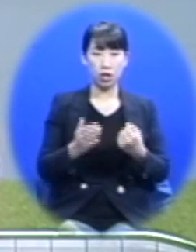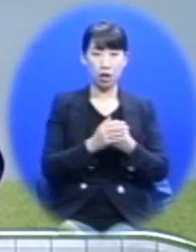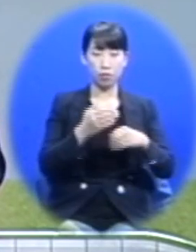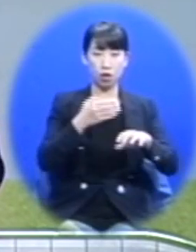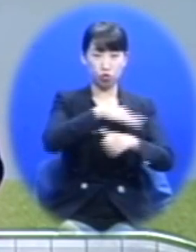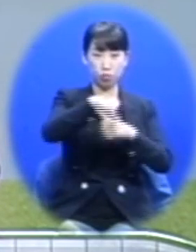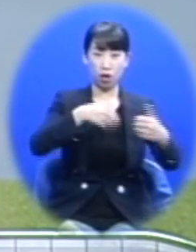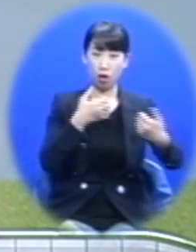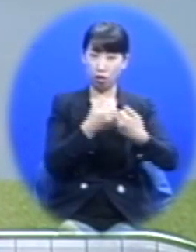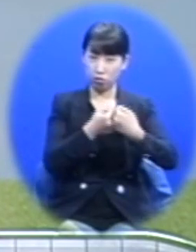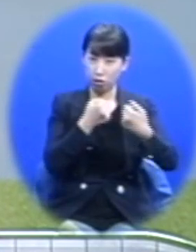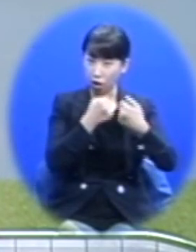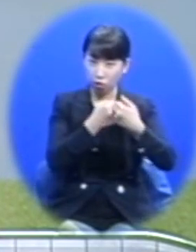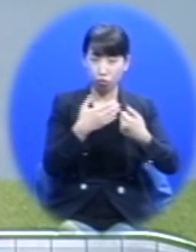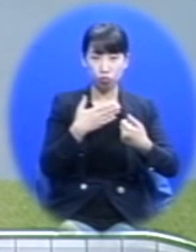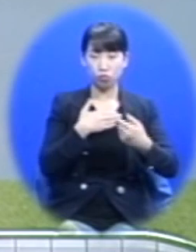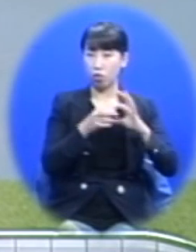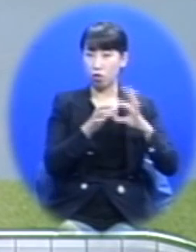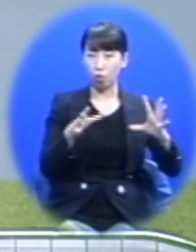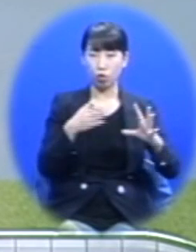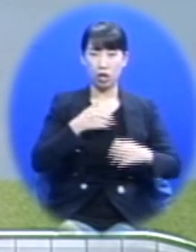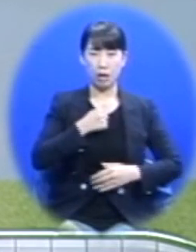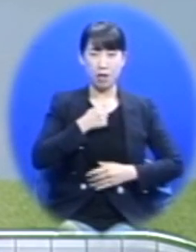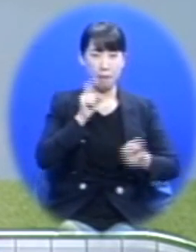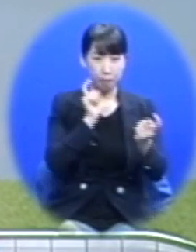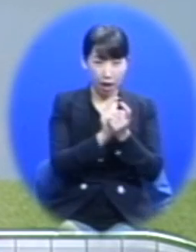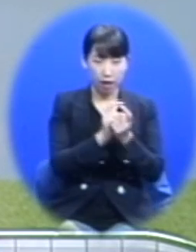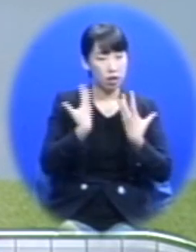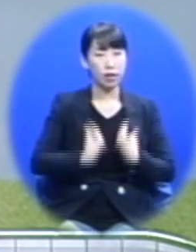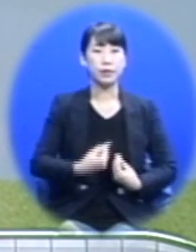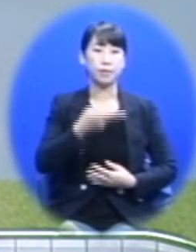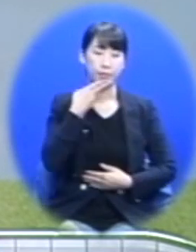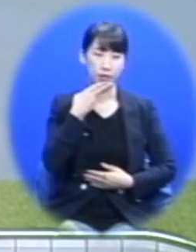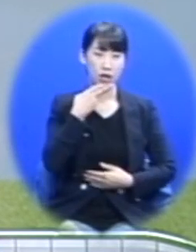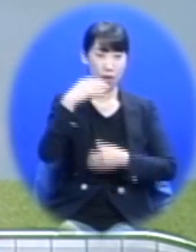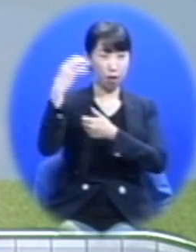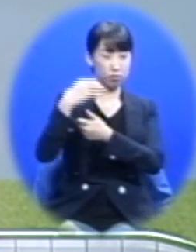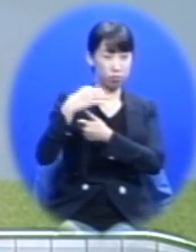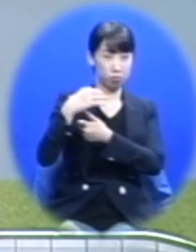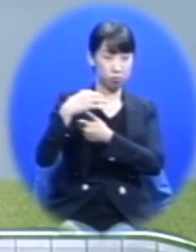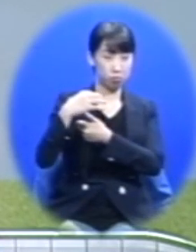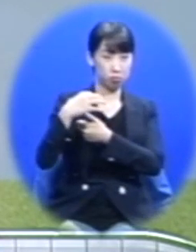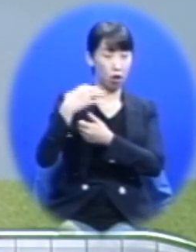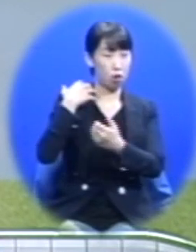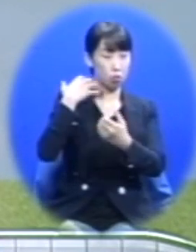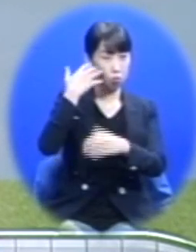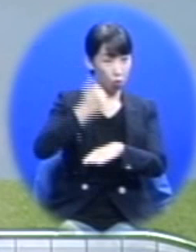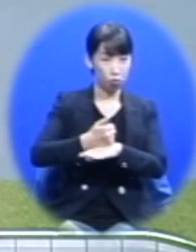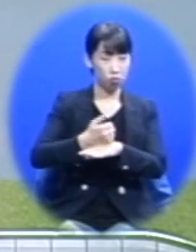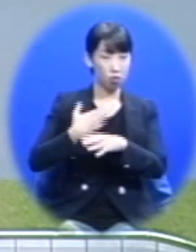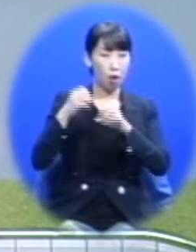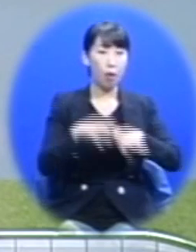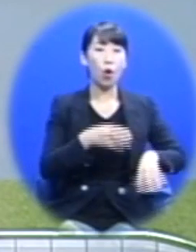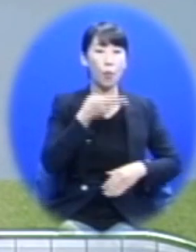당하여도 쌓이지 아니하며 답답한 일을 당하여도 낙심하지 아니하며 박해를 받아도 버림받지 아니하며